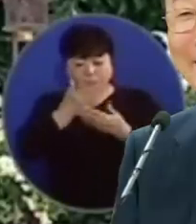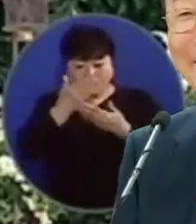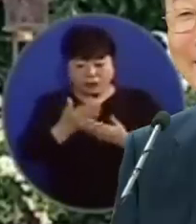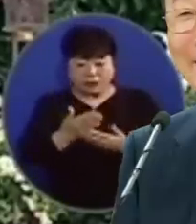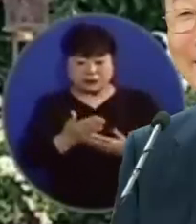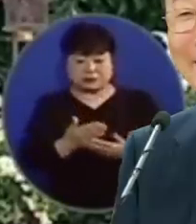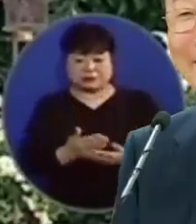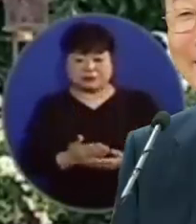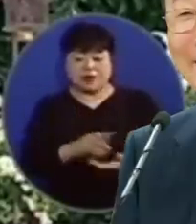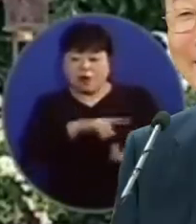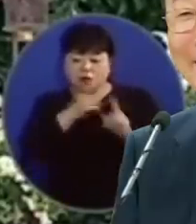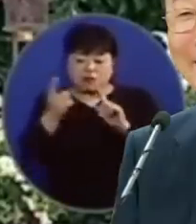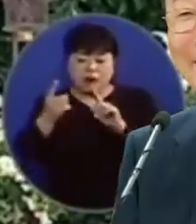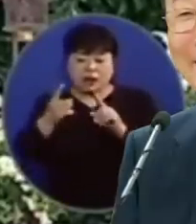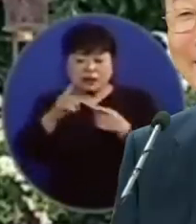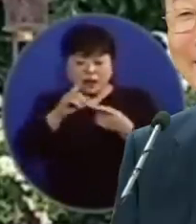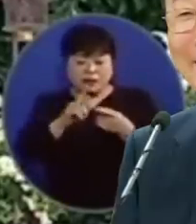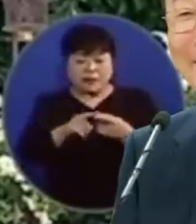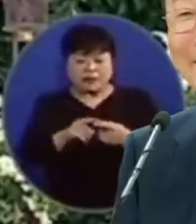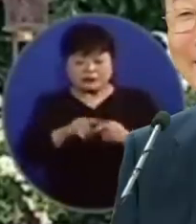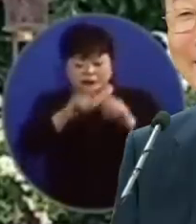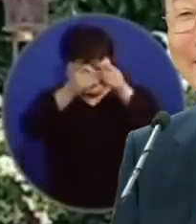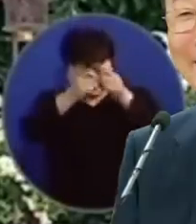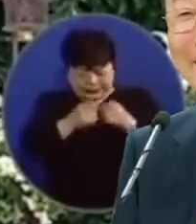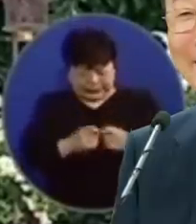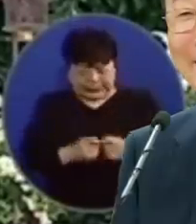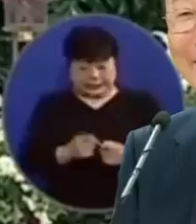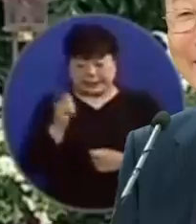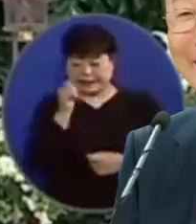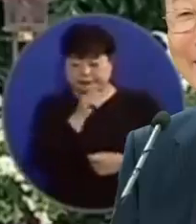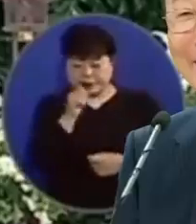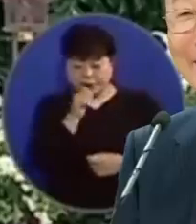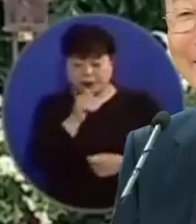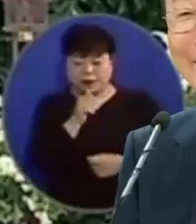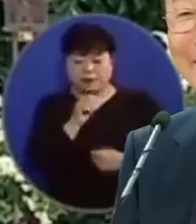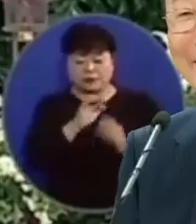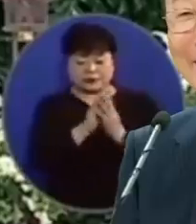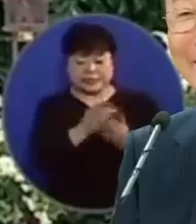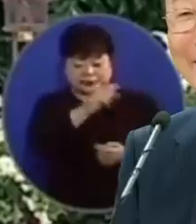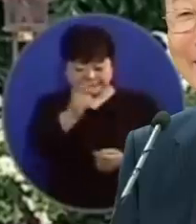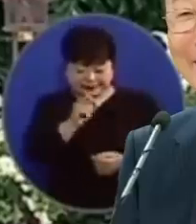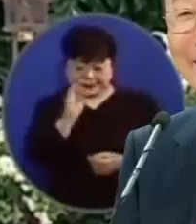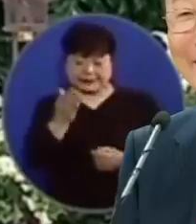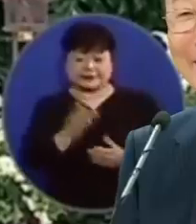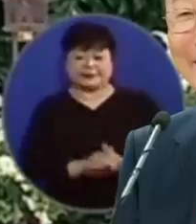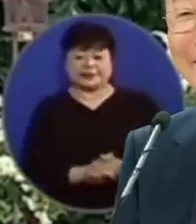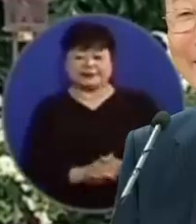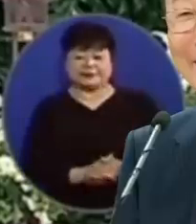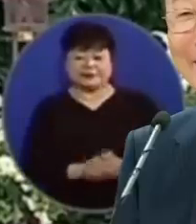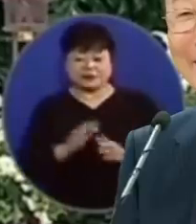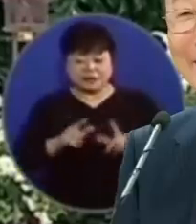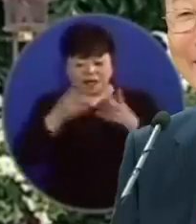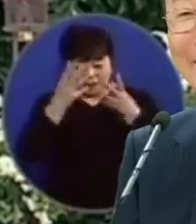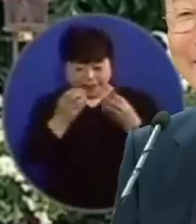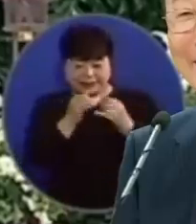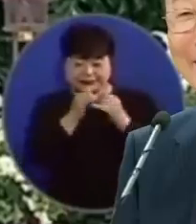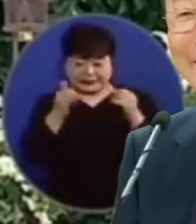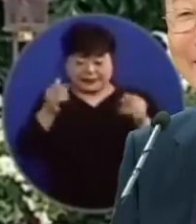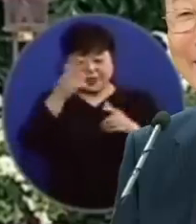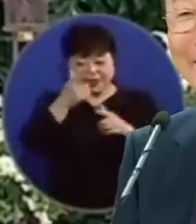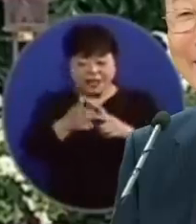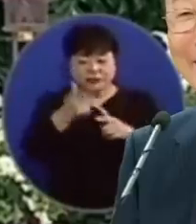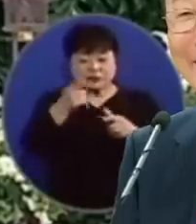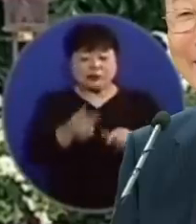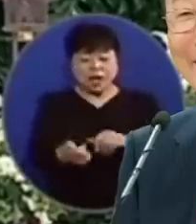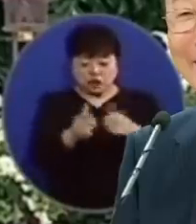오히려 부활의 사실성을 철저히 변호하는 책을 쓰게 된 것입니다. 오늘 많은 사람들이